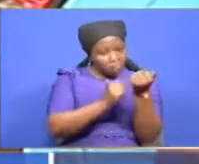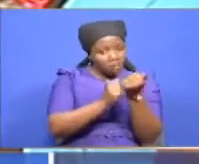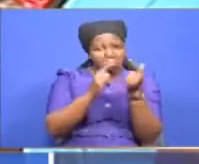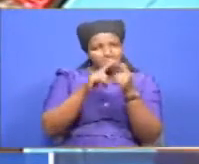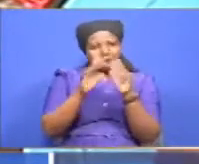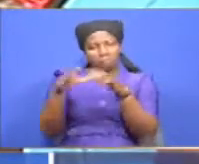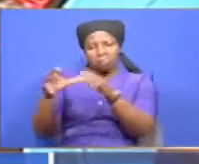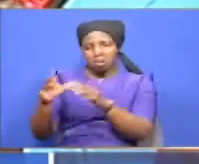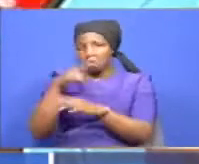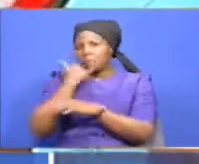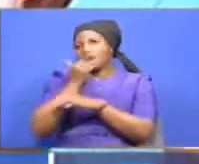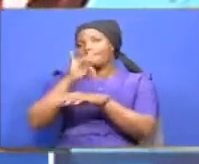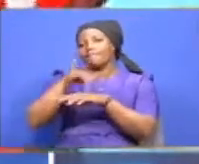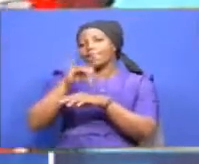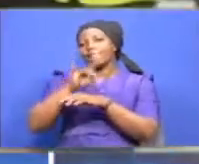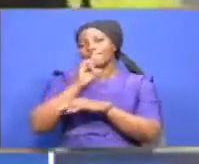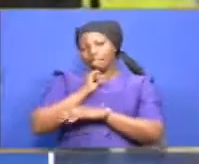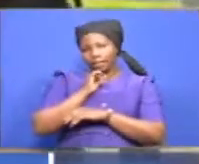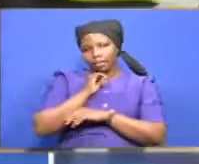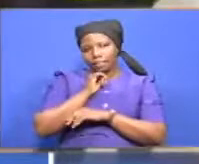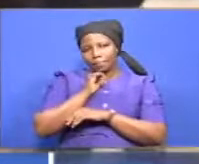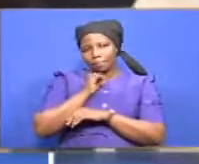hilo.